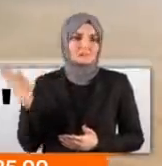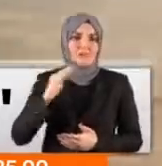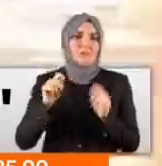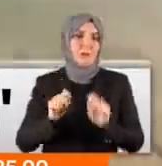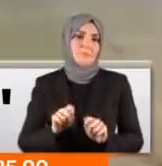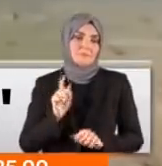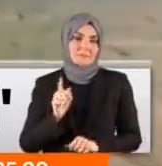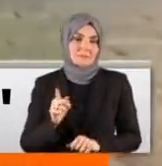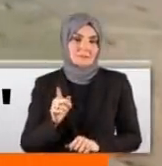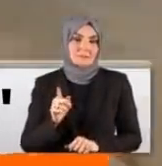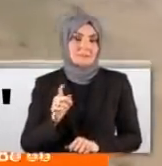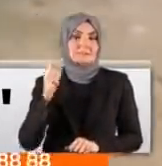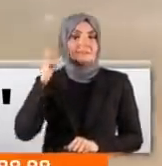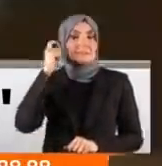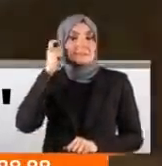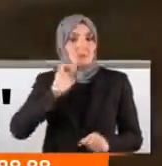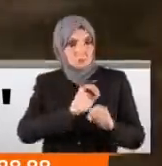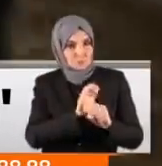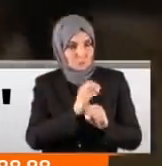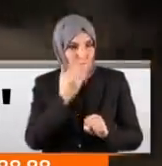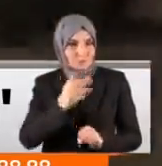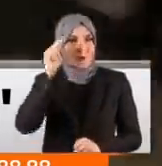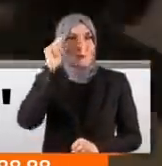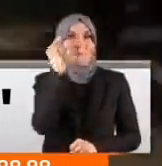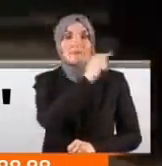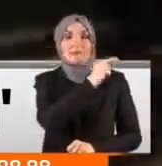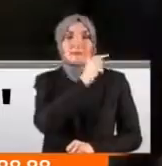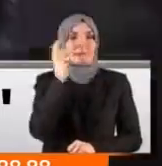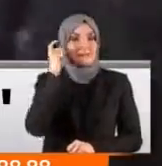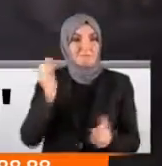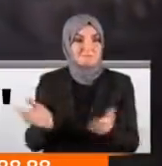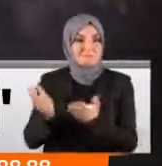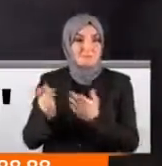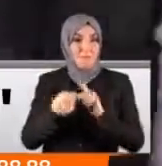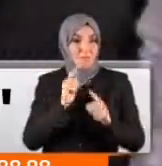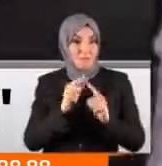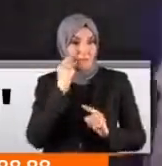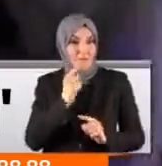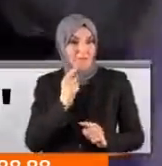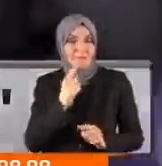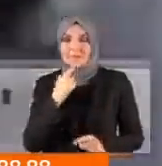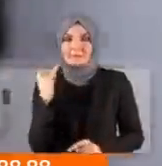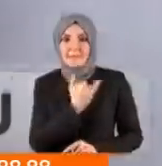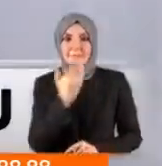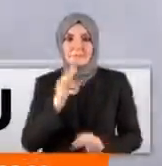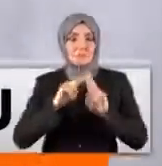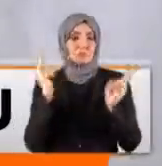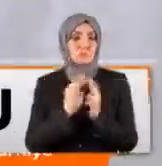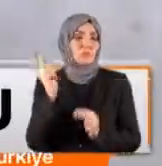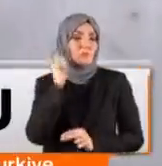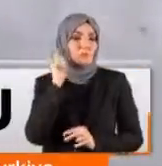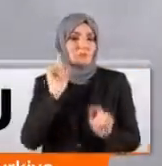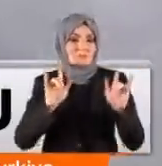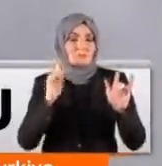hem İsrail zulmüne hemde amerikanın İsrail yanlısı politikalarına tepki ise dünyaca ünlü müzik grubu Pink floyd'un solisti